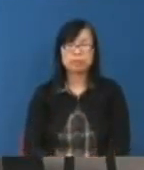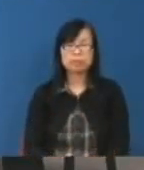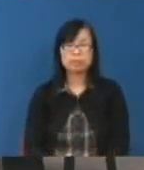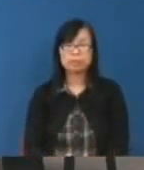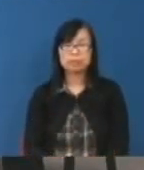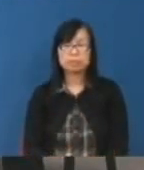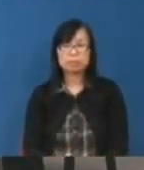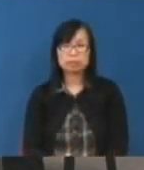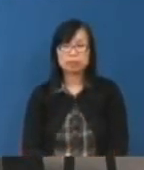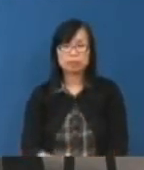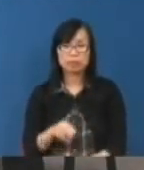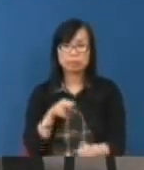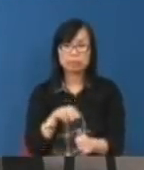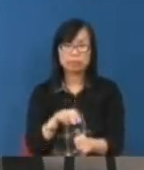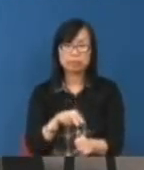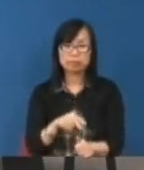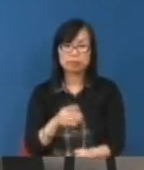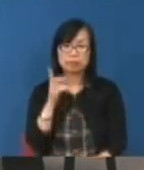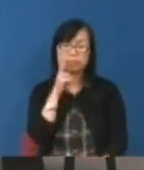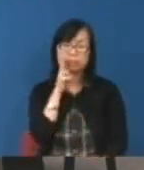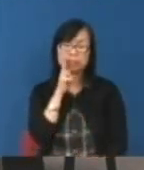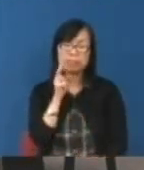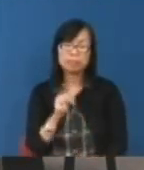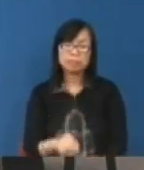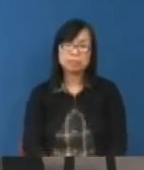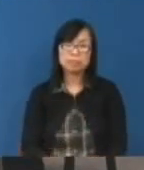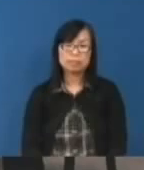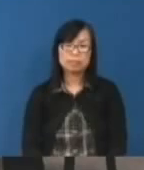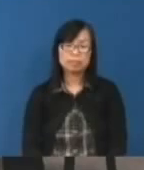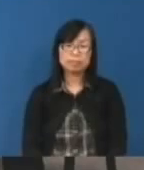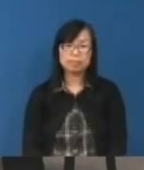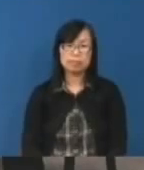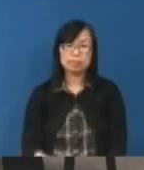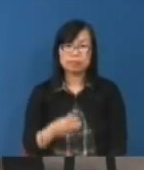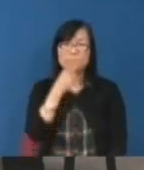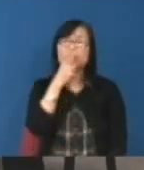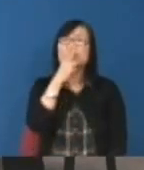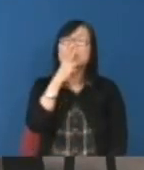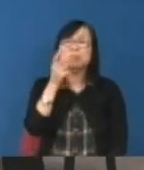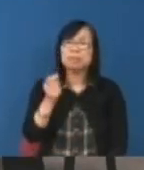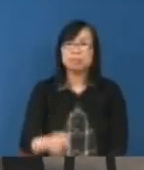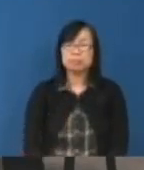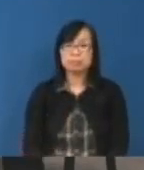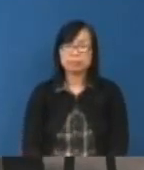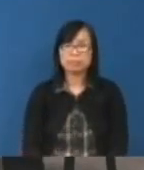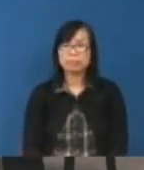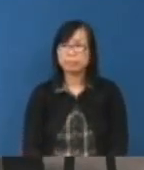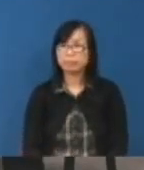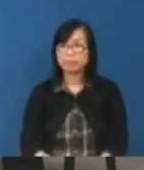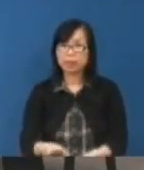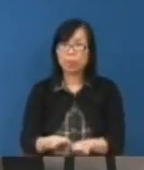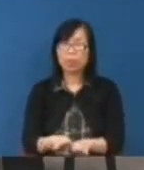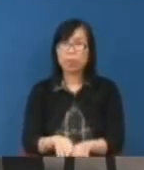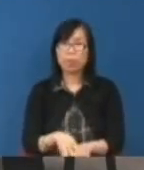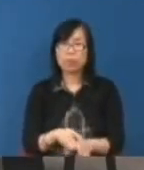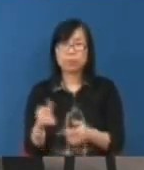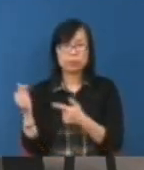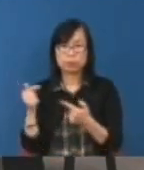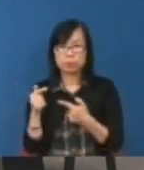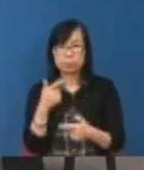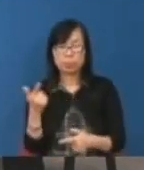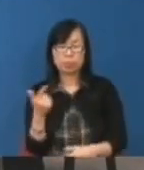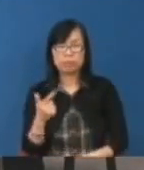咧，就係話控制呢個工作場所唔能夠吸煙。咁跟住咧，佢又將佢咧打荷包啦，越打越多啦，